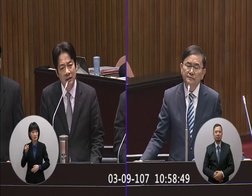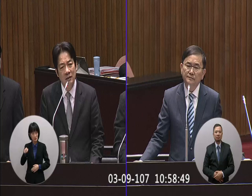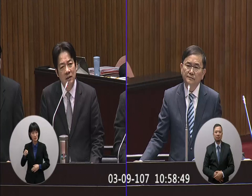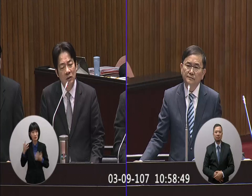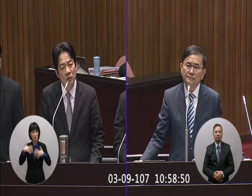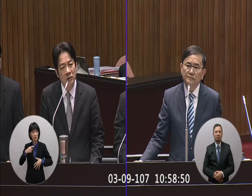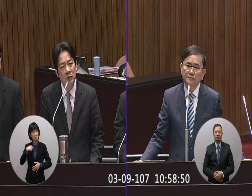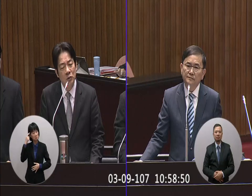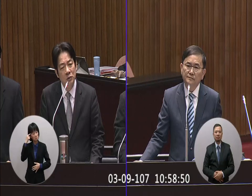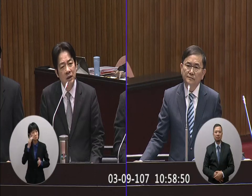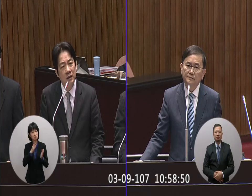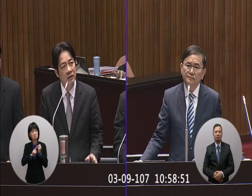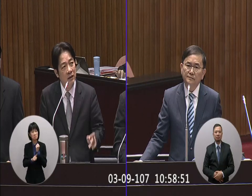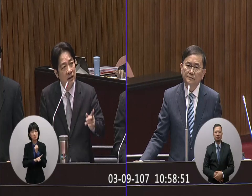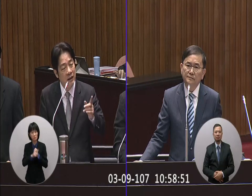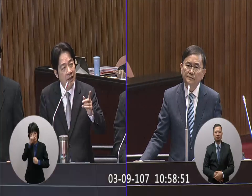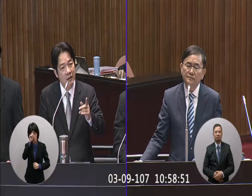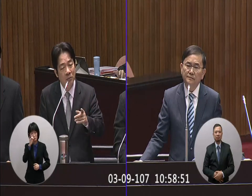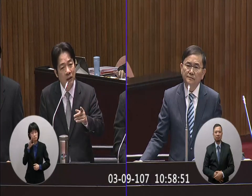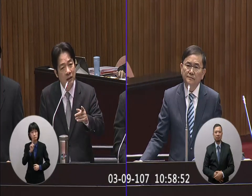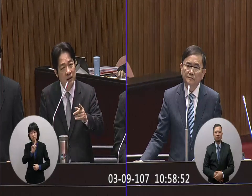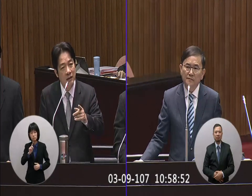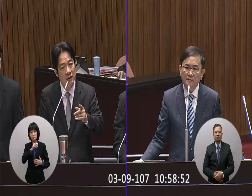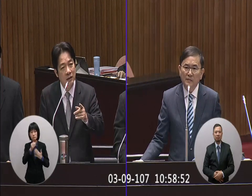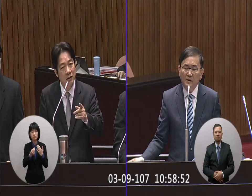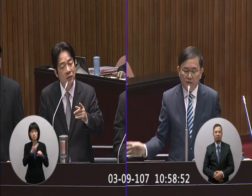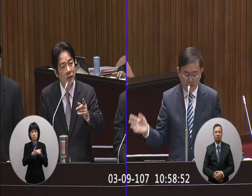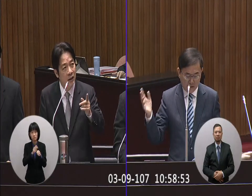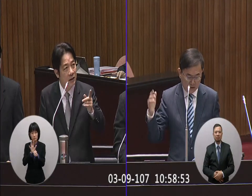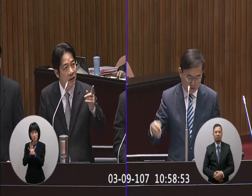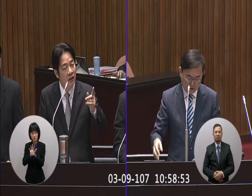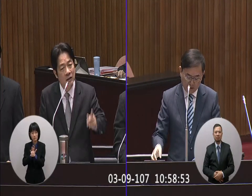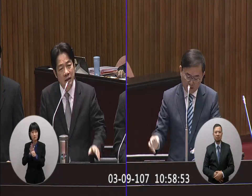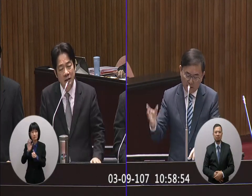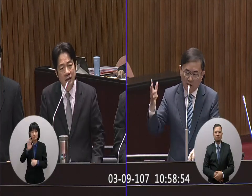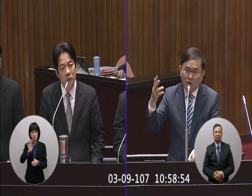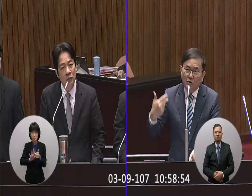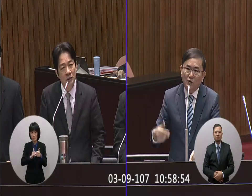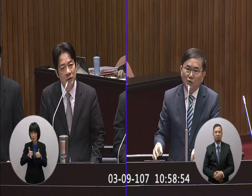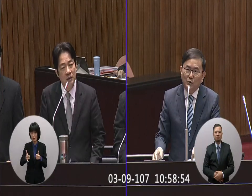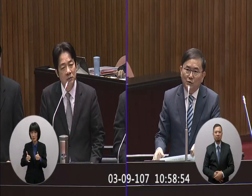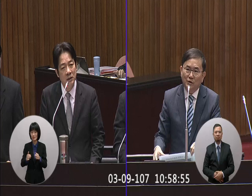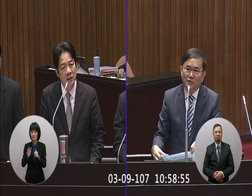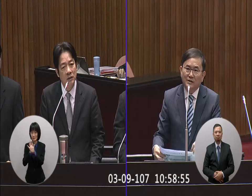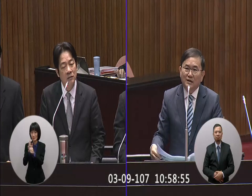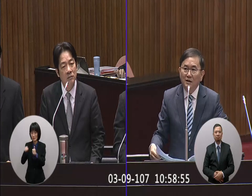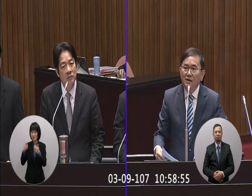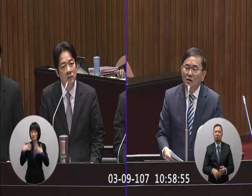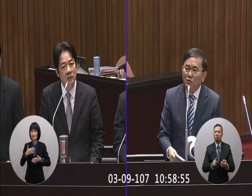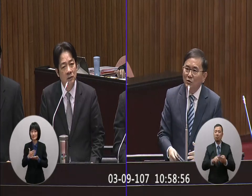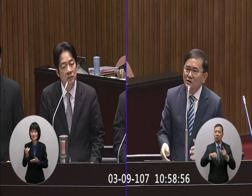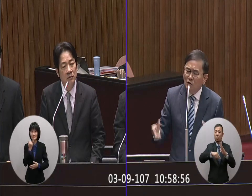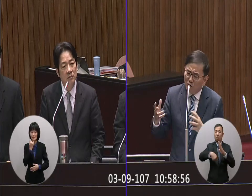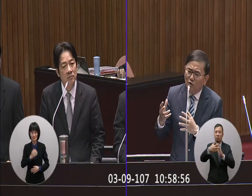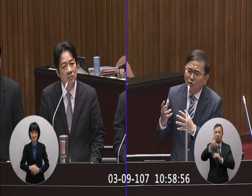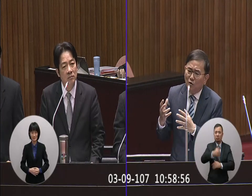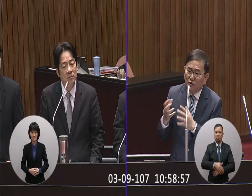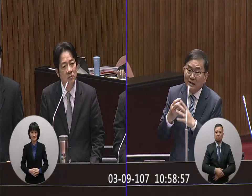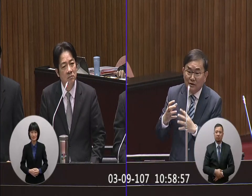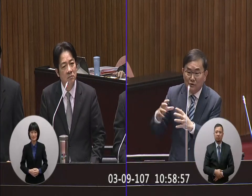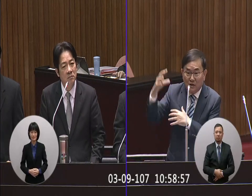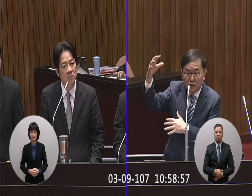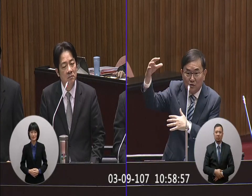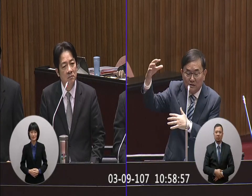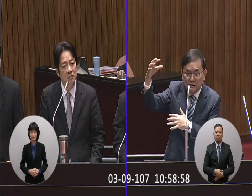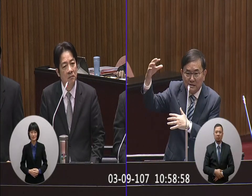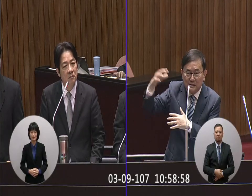办法看用什么途径来帮这个刘委员跟这个部落解决这个问题。 院长 是， 之所以我